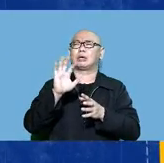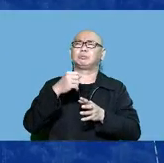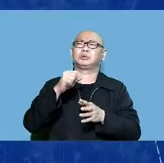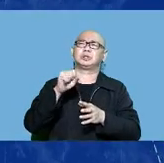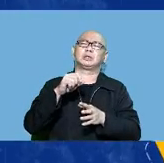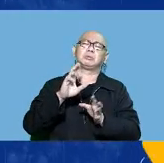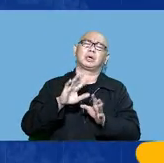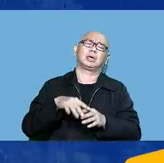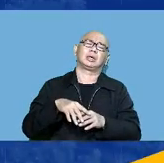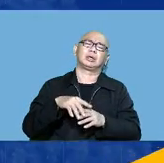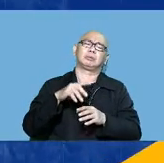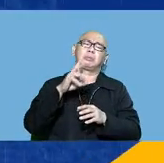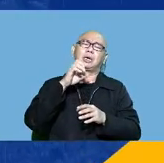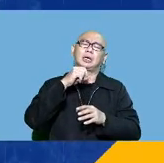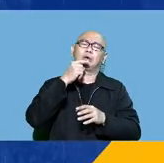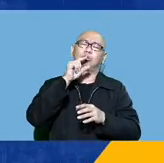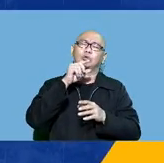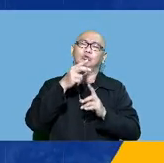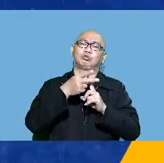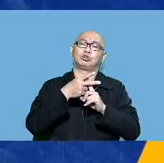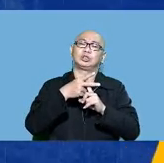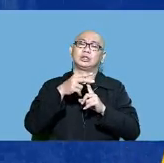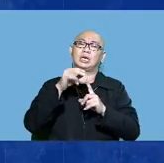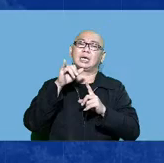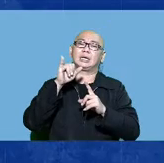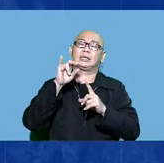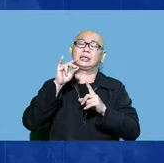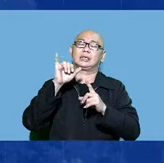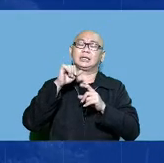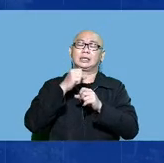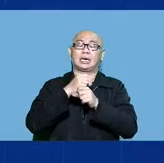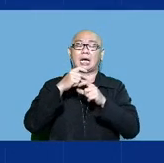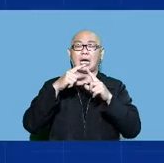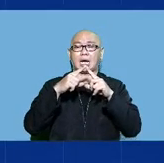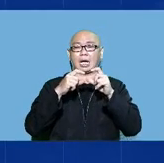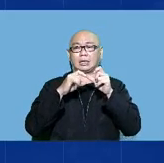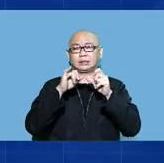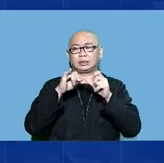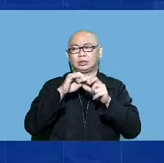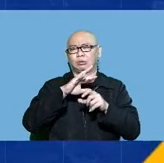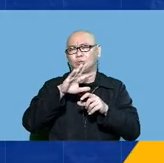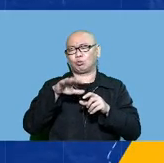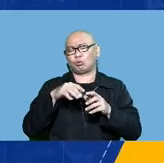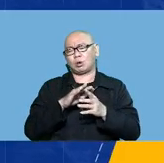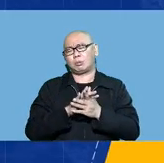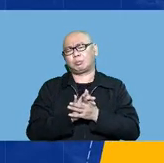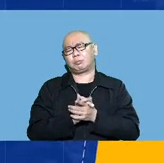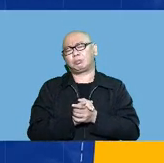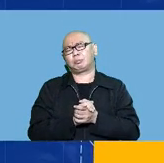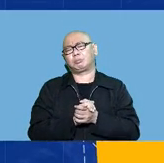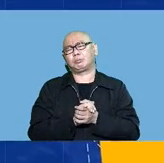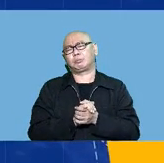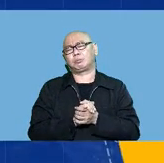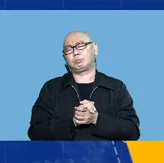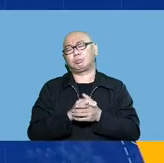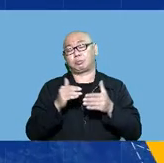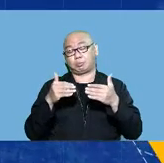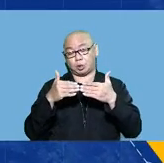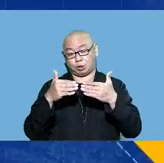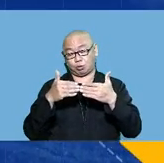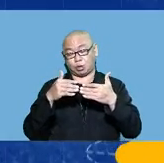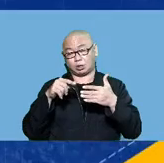untuk irigasi. Nah, sesungguhnya semua bendungan itu bergunanya untuk menciptakan